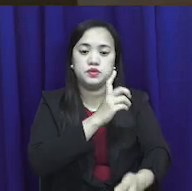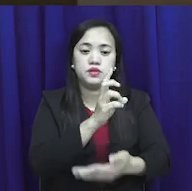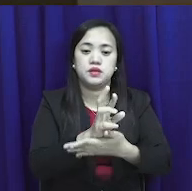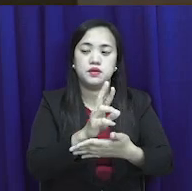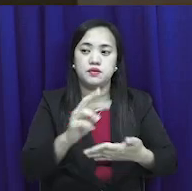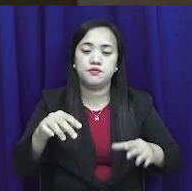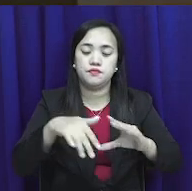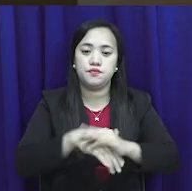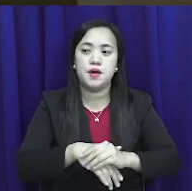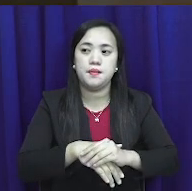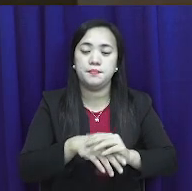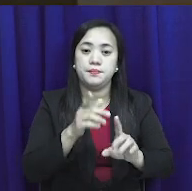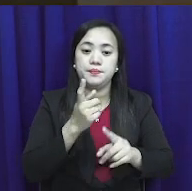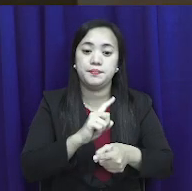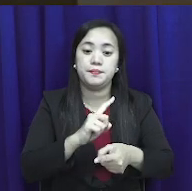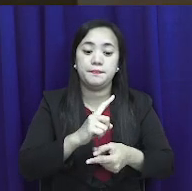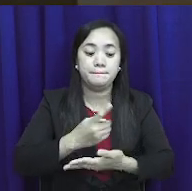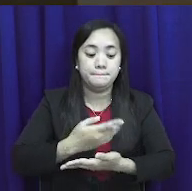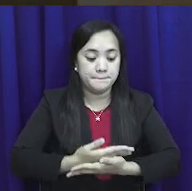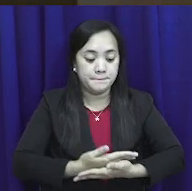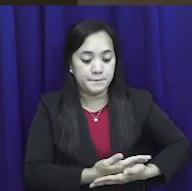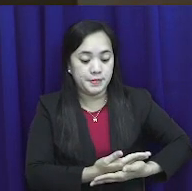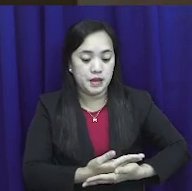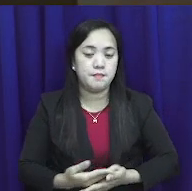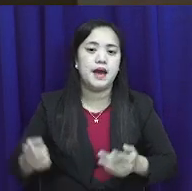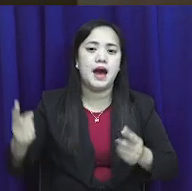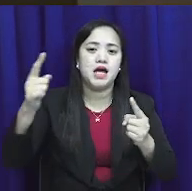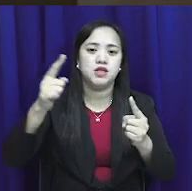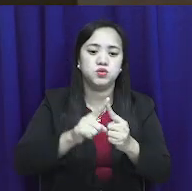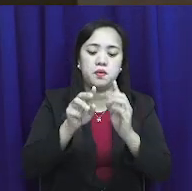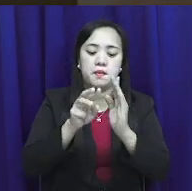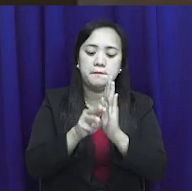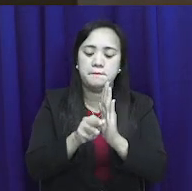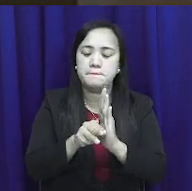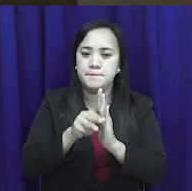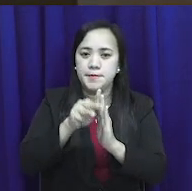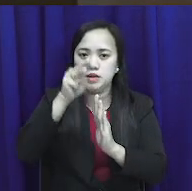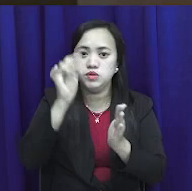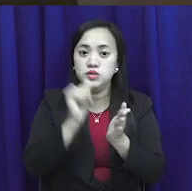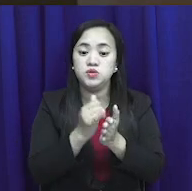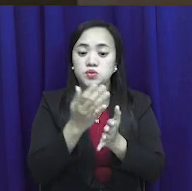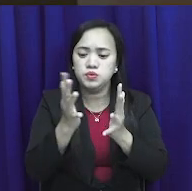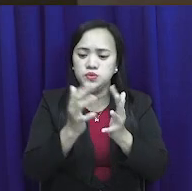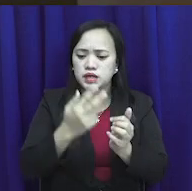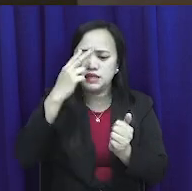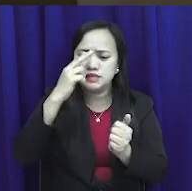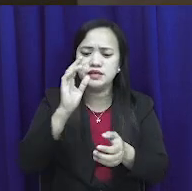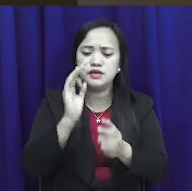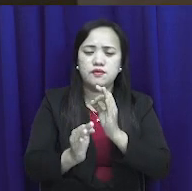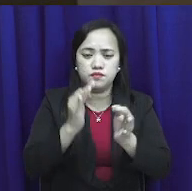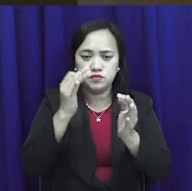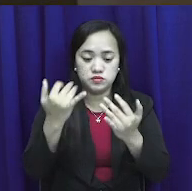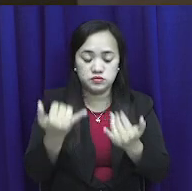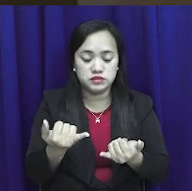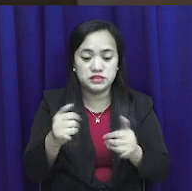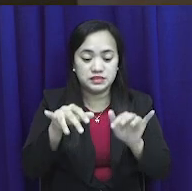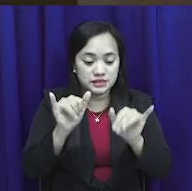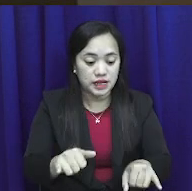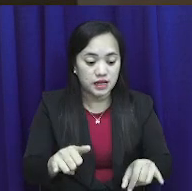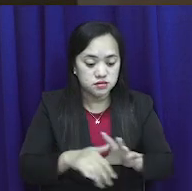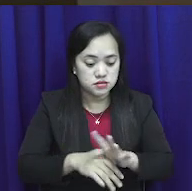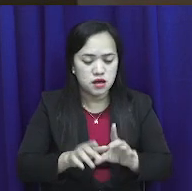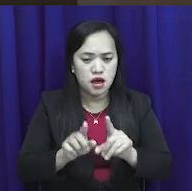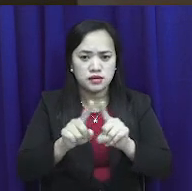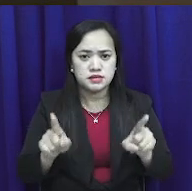infancy to maturity dito natin nakikita na kung mananatili tayong bata mananatili